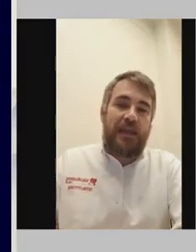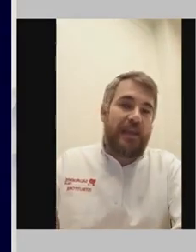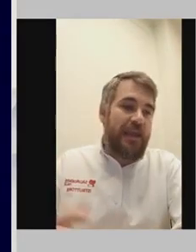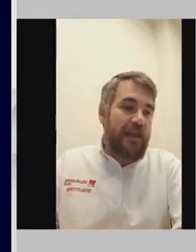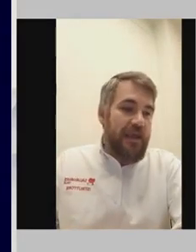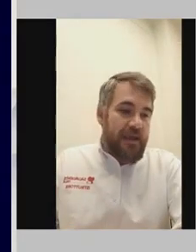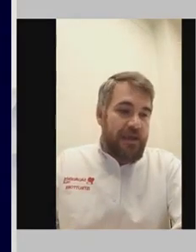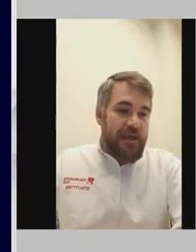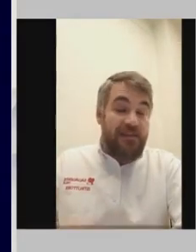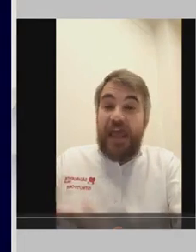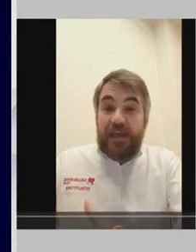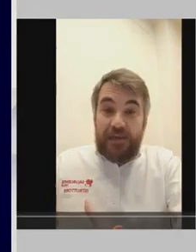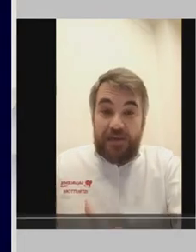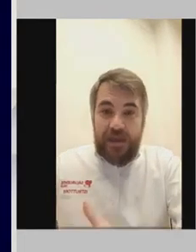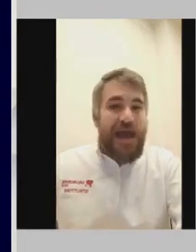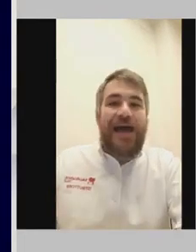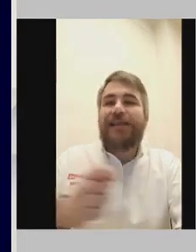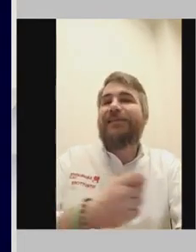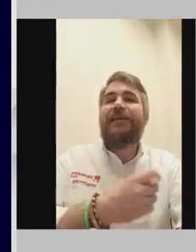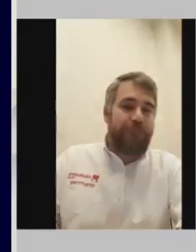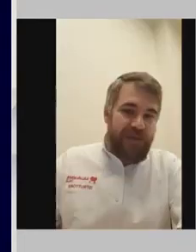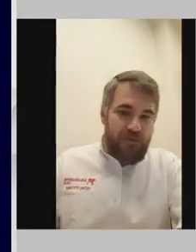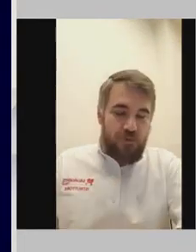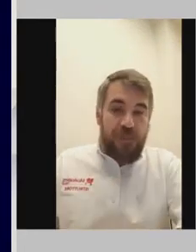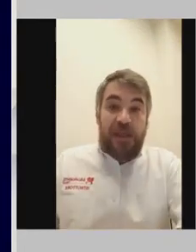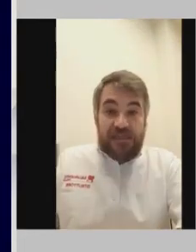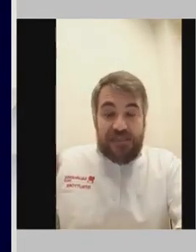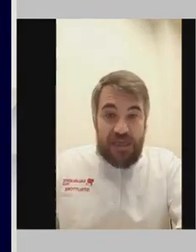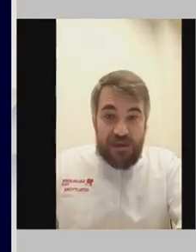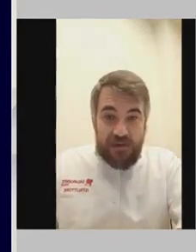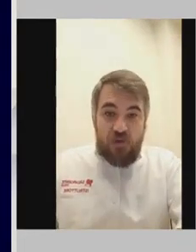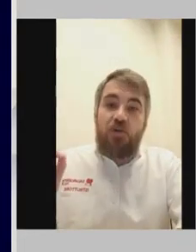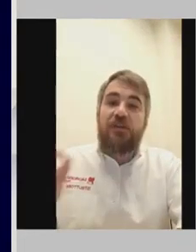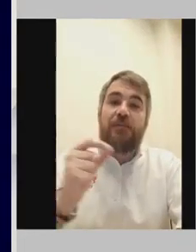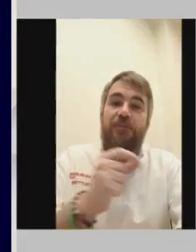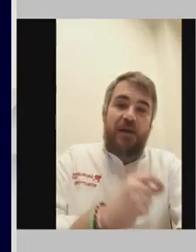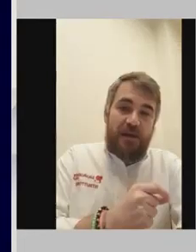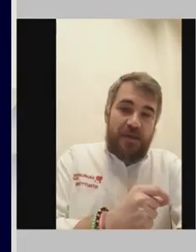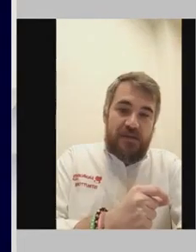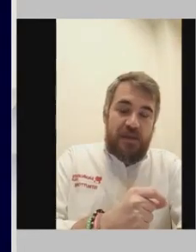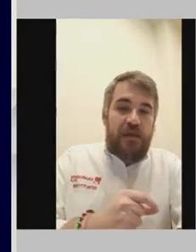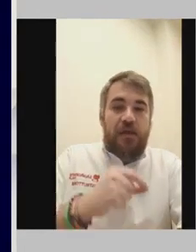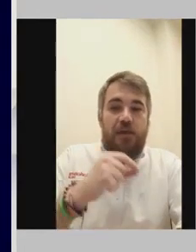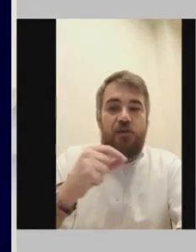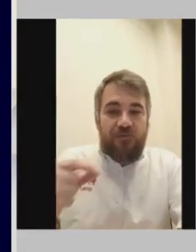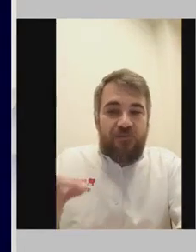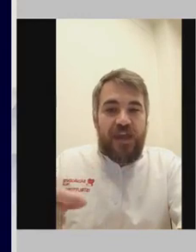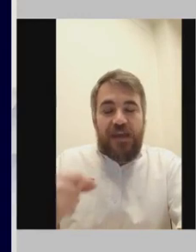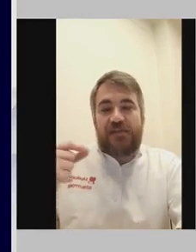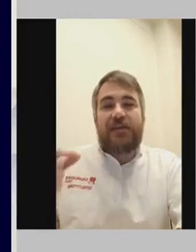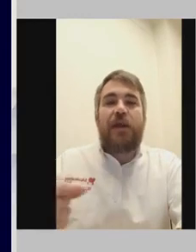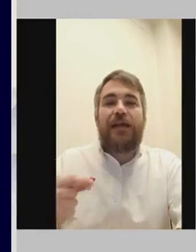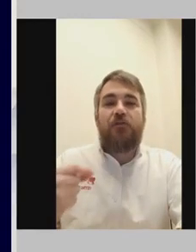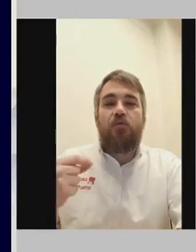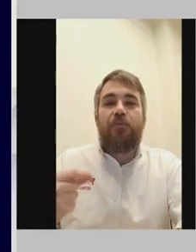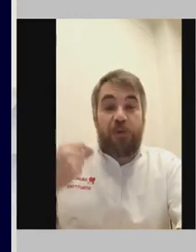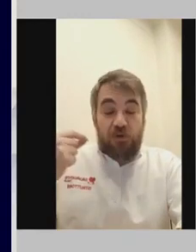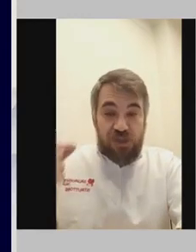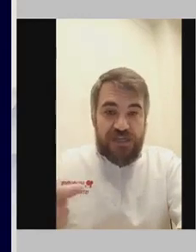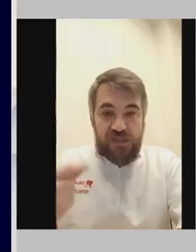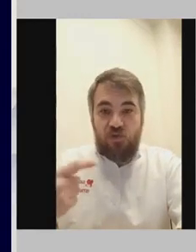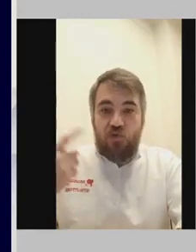diffondere delle tecniche a tappeto, se contemporaneamente non viene instaurato